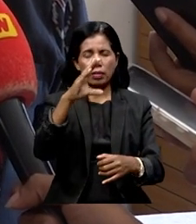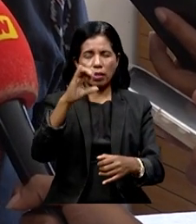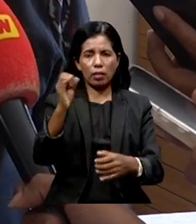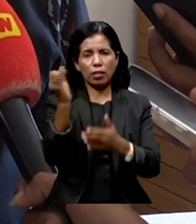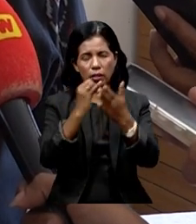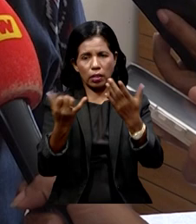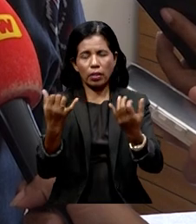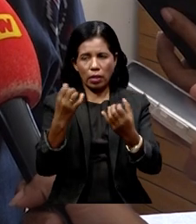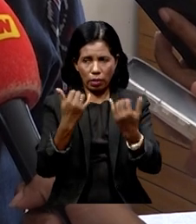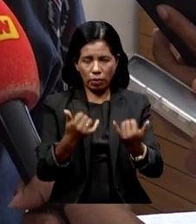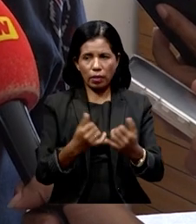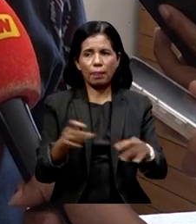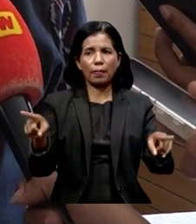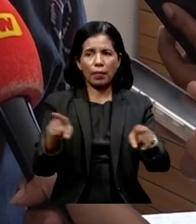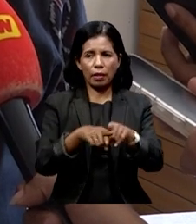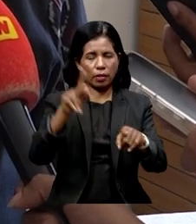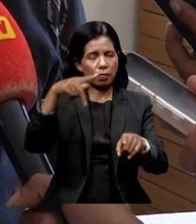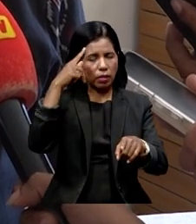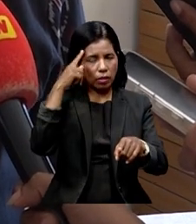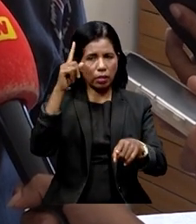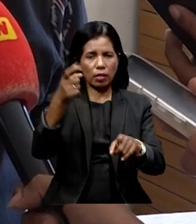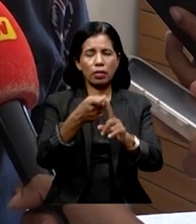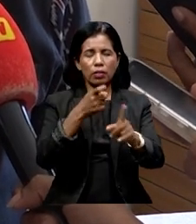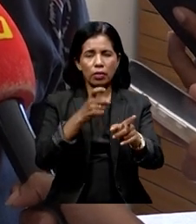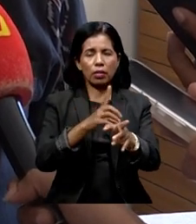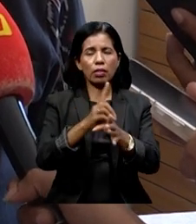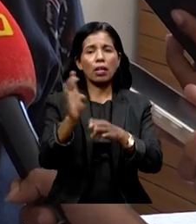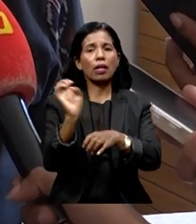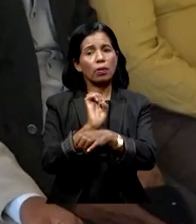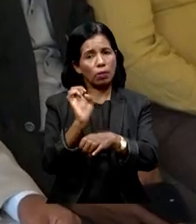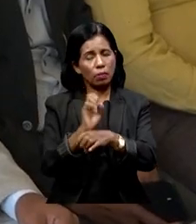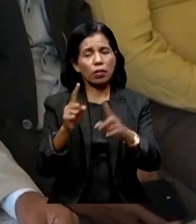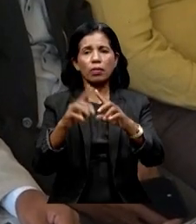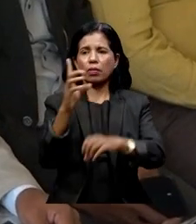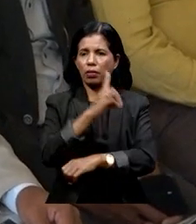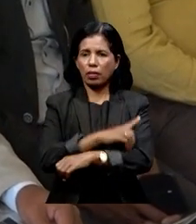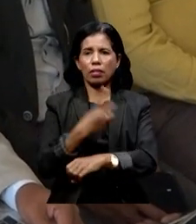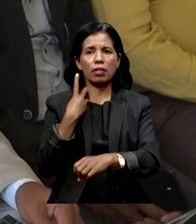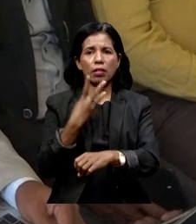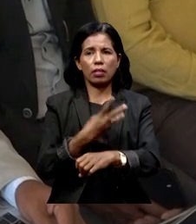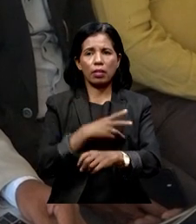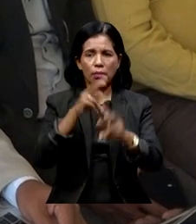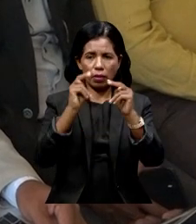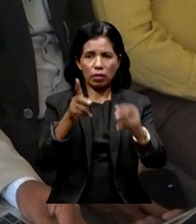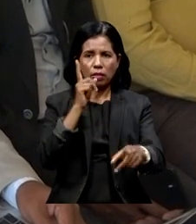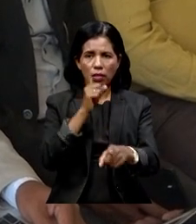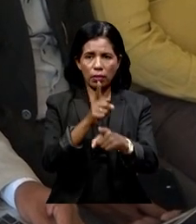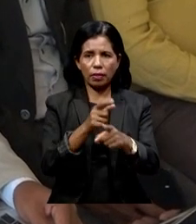hela ane sang politika ida hursi diversifikasi ekonomi ini memang kau hindorong ita ita posisi tebes